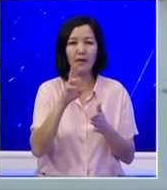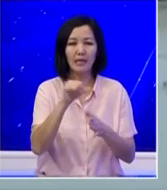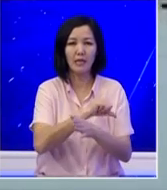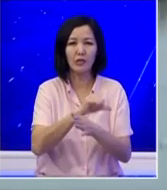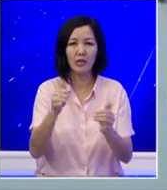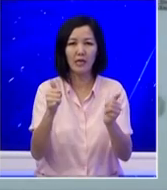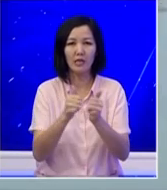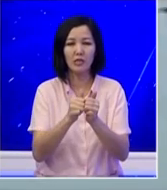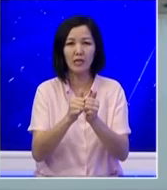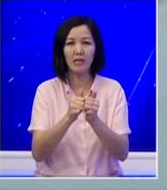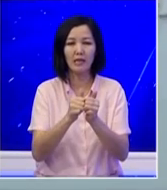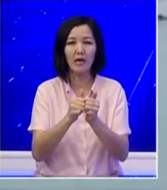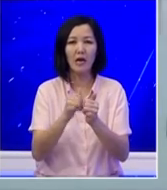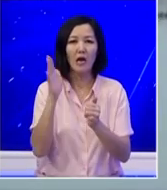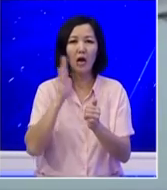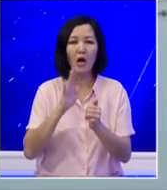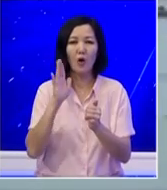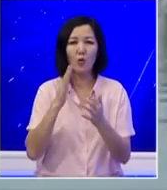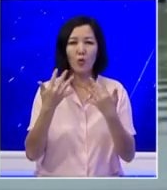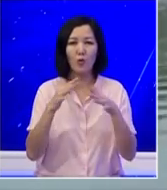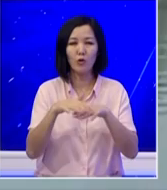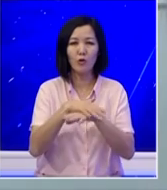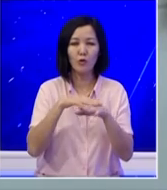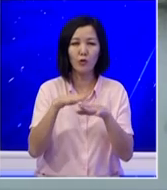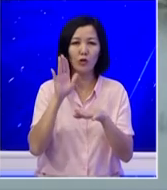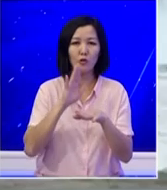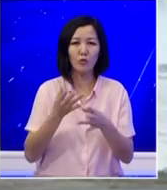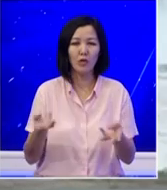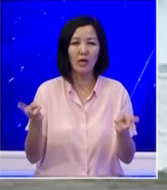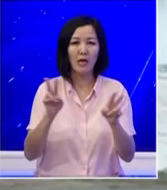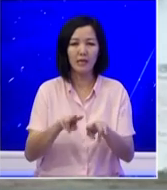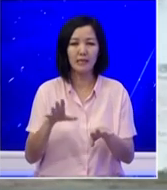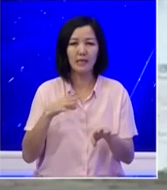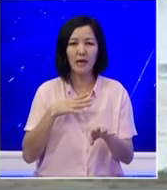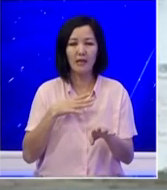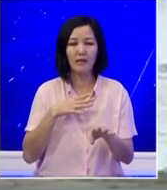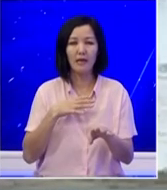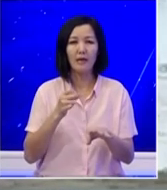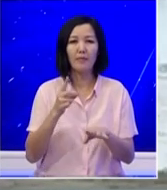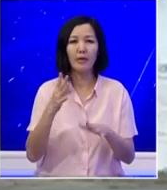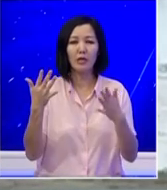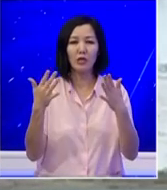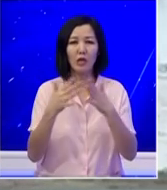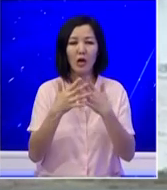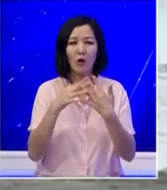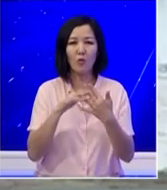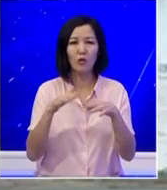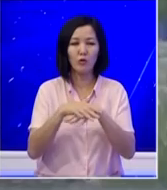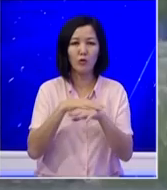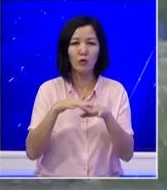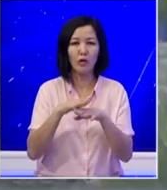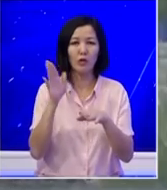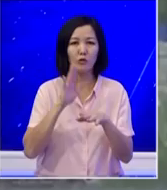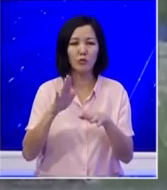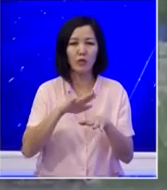маңындағы бірнеше коллектор суға толып кетіпті. Өңірдегі су жайылып, бір қатары ауыл су астында қалды. Қазір Түркістан облысындағы жағдайға